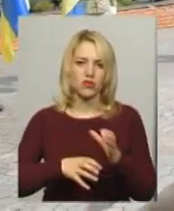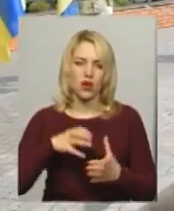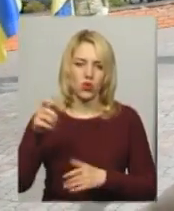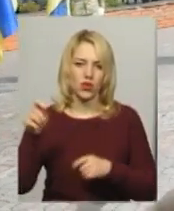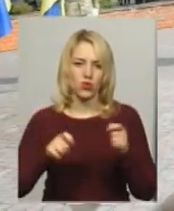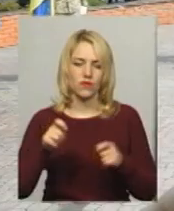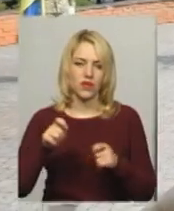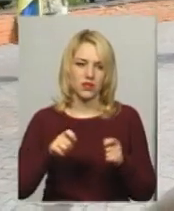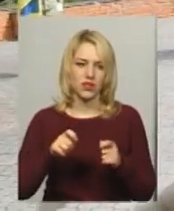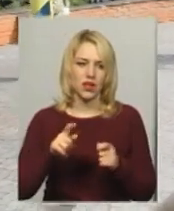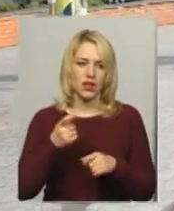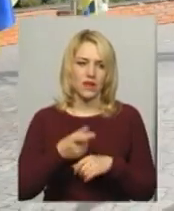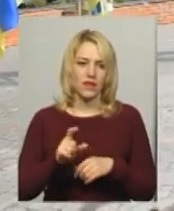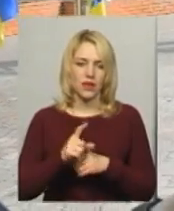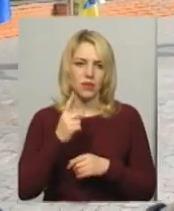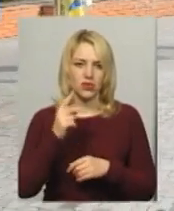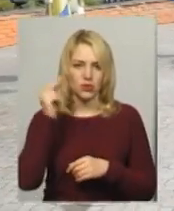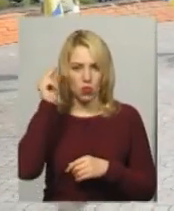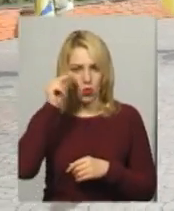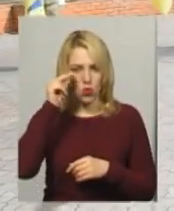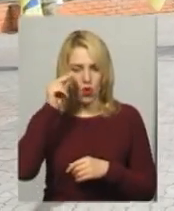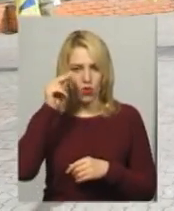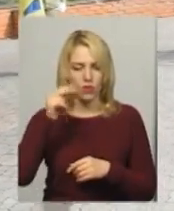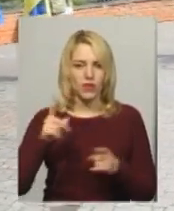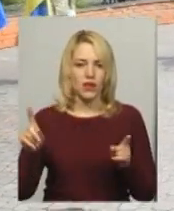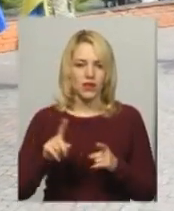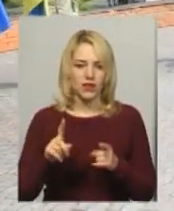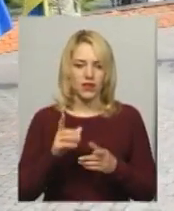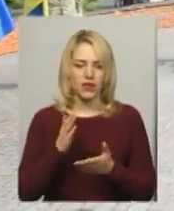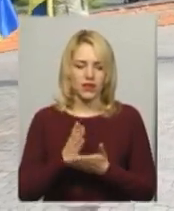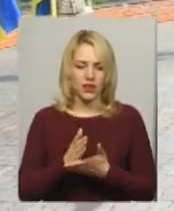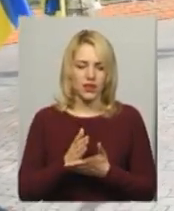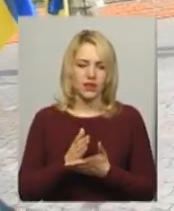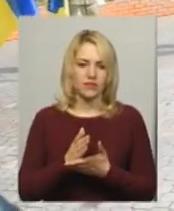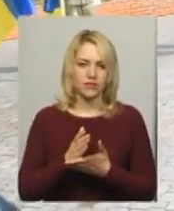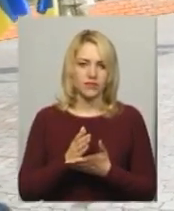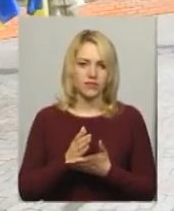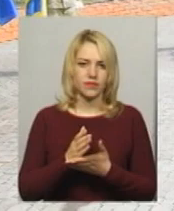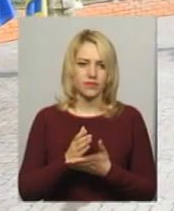що найпершим уроком, який стає невід'ємною частиною